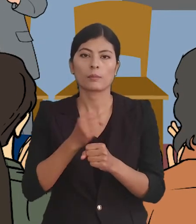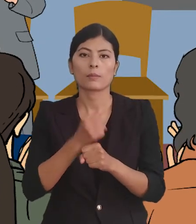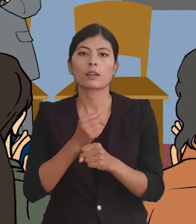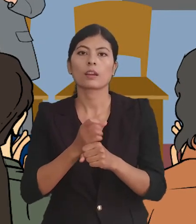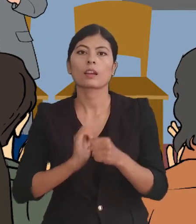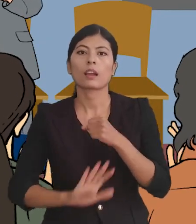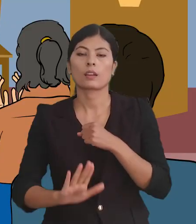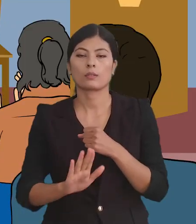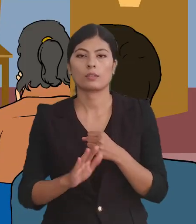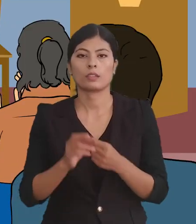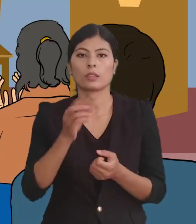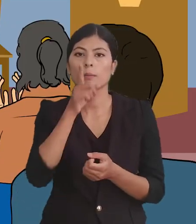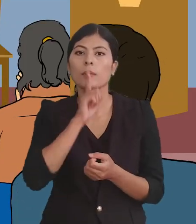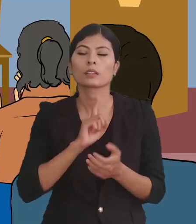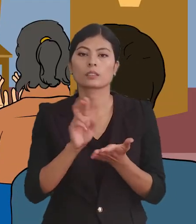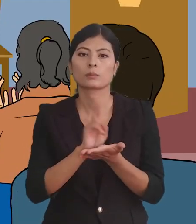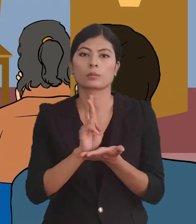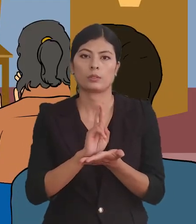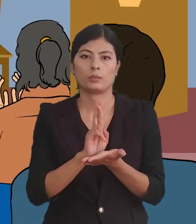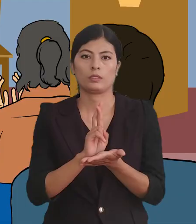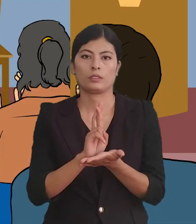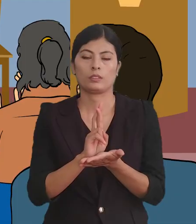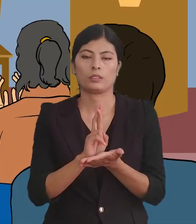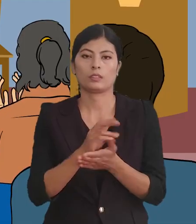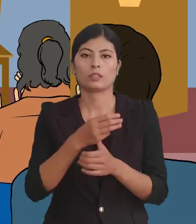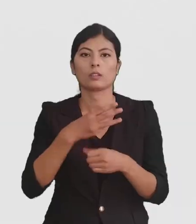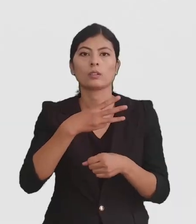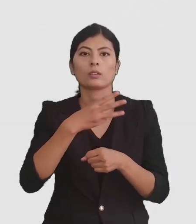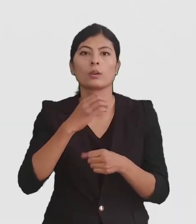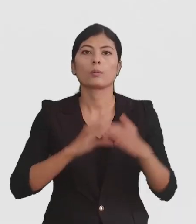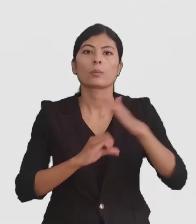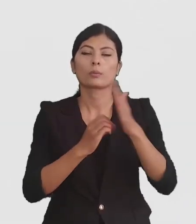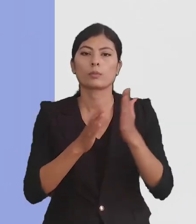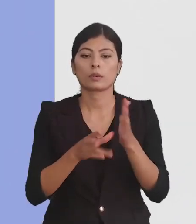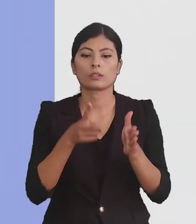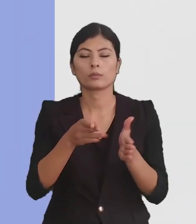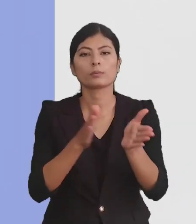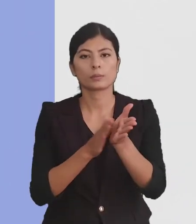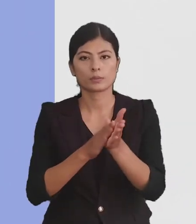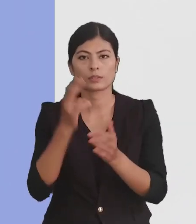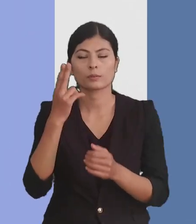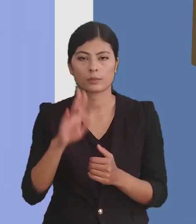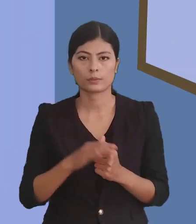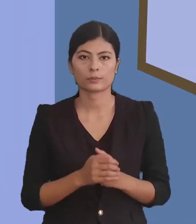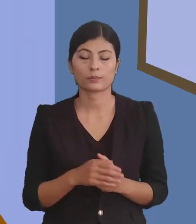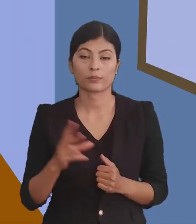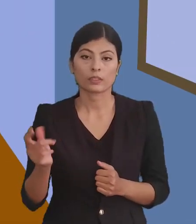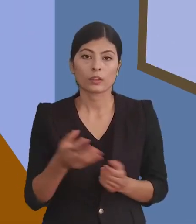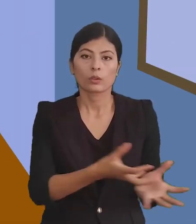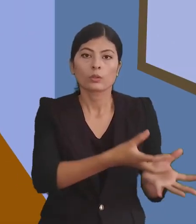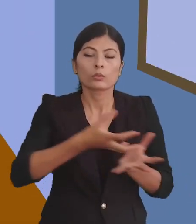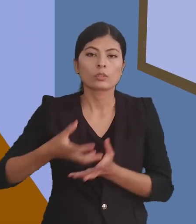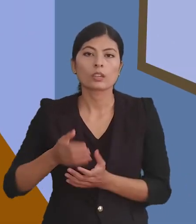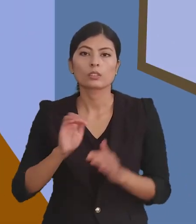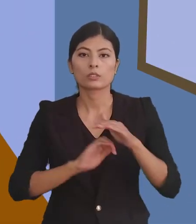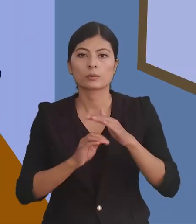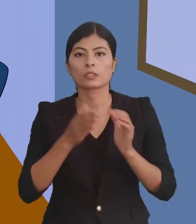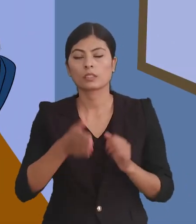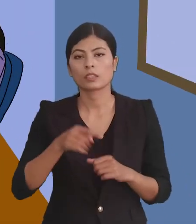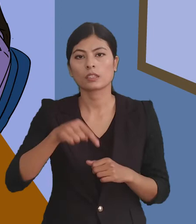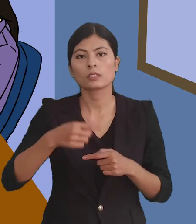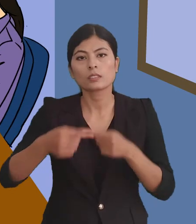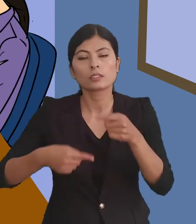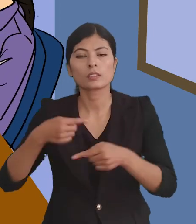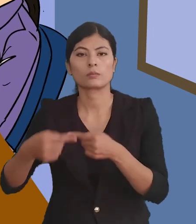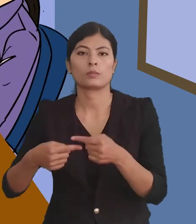वार्षिक प्रतिवेदन नगर पालिका के प्रमुख द्वारा विमोचन हो रहा है। तत्काल उद्धार और राहत समिति नियमित रूप से समिति